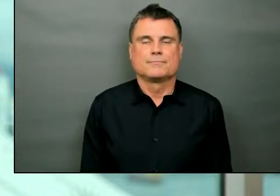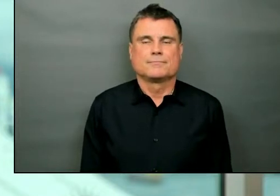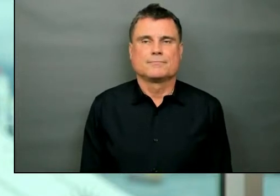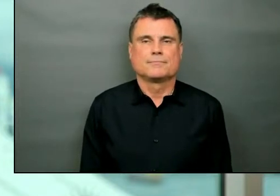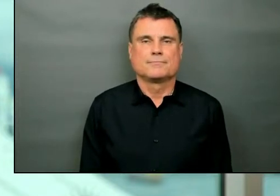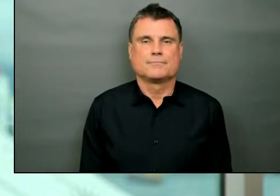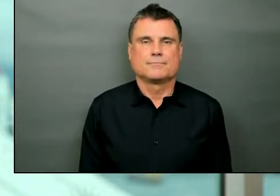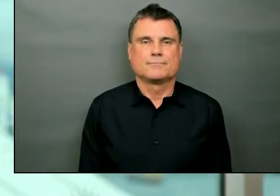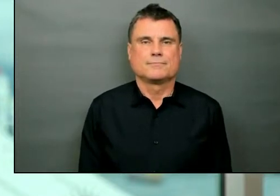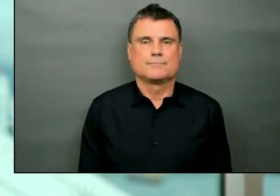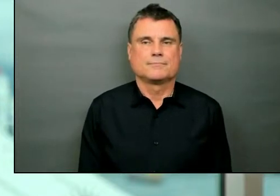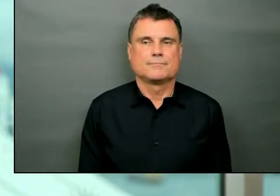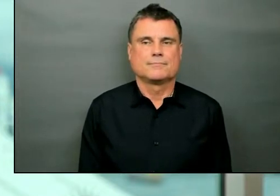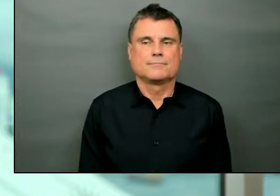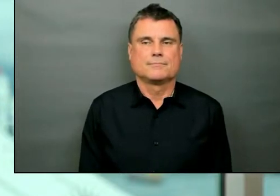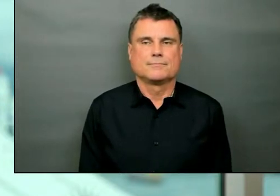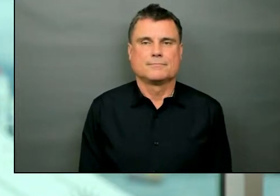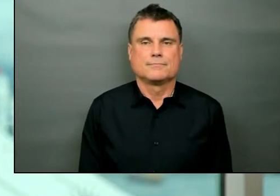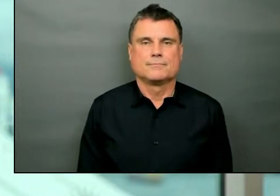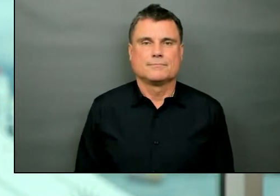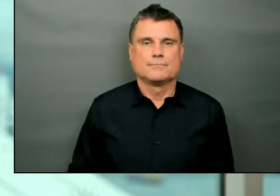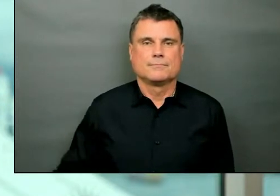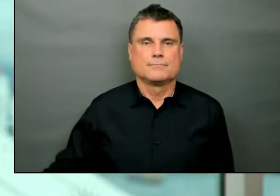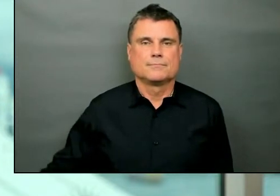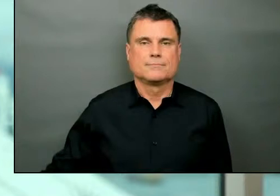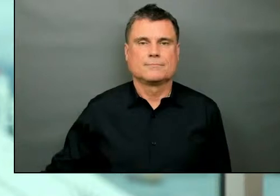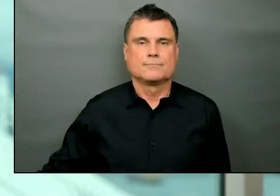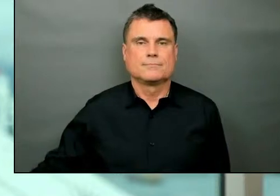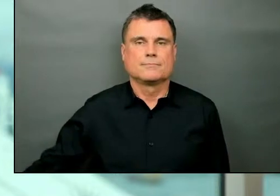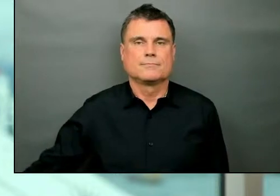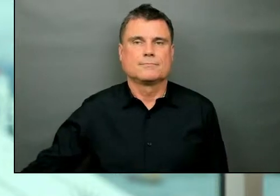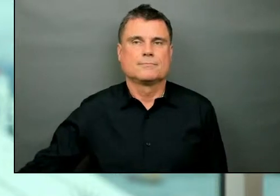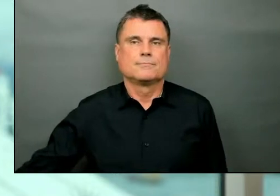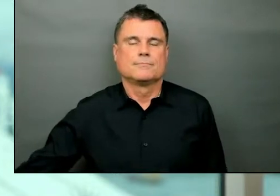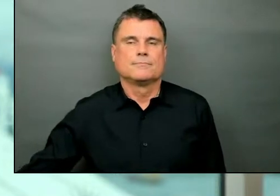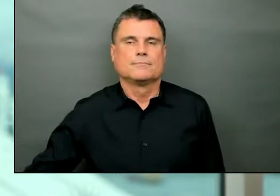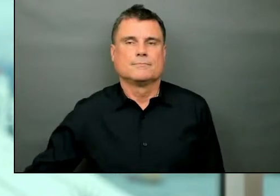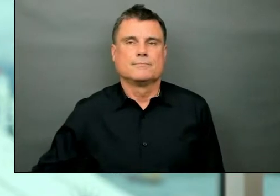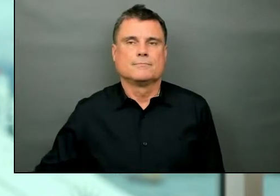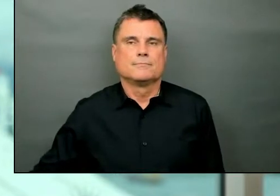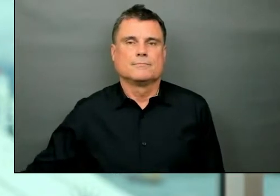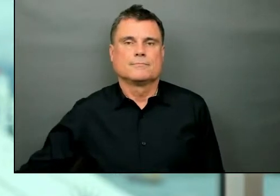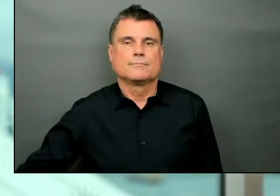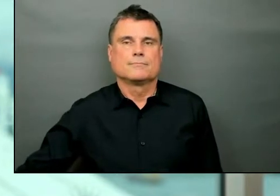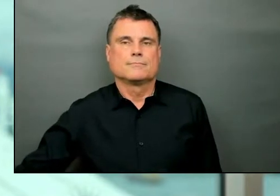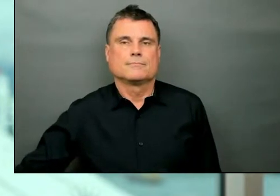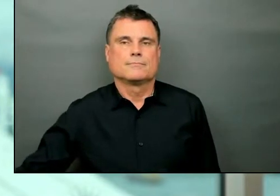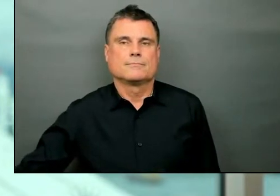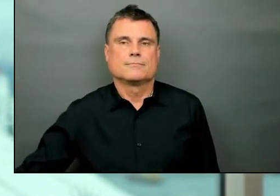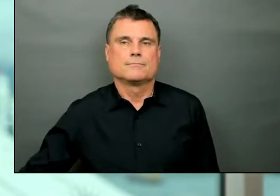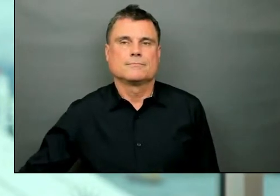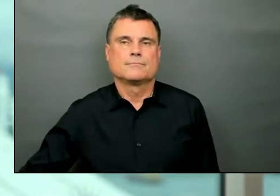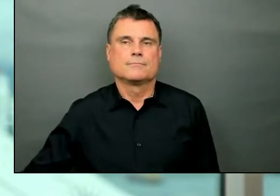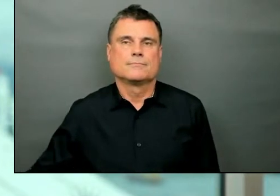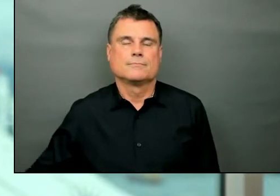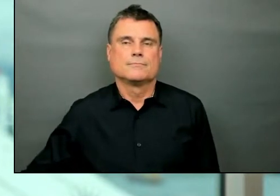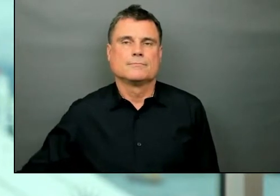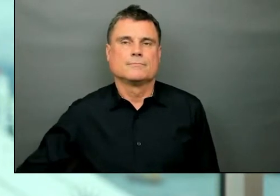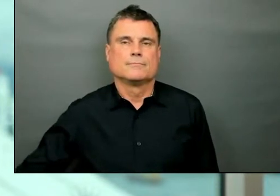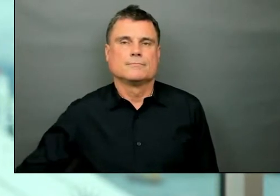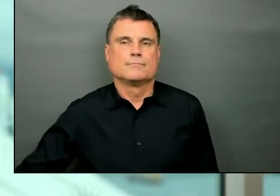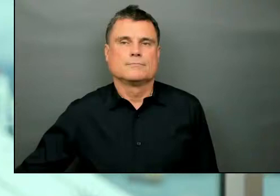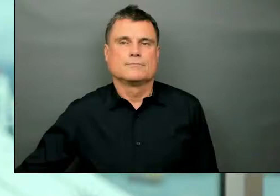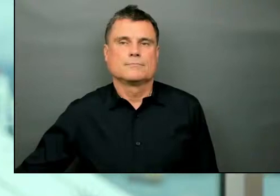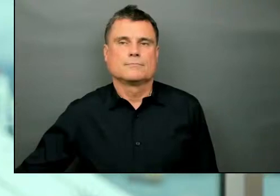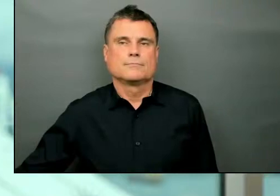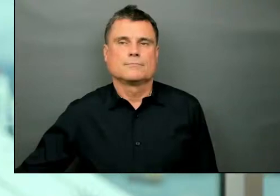228 personnes sont actuellement hospitalisées, dont 62 en soins intensifs. Merci beaucoup.